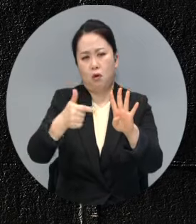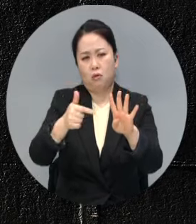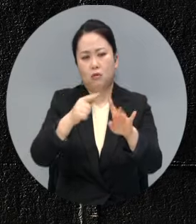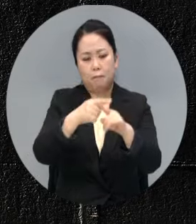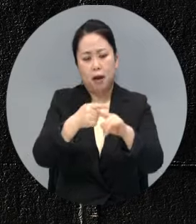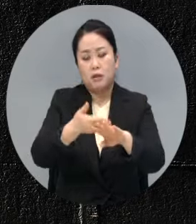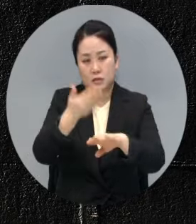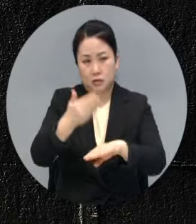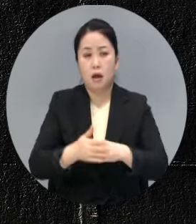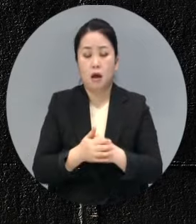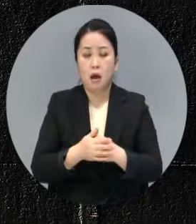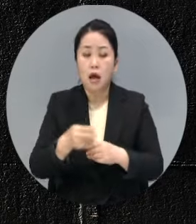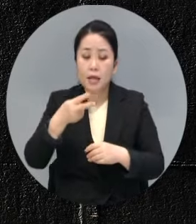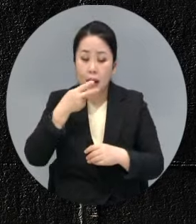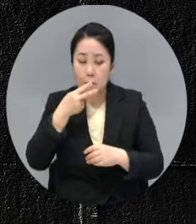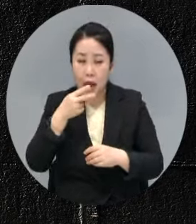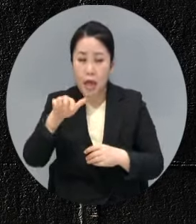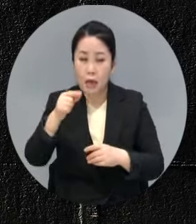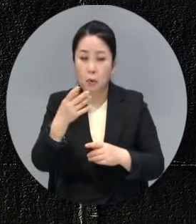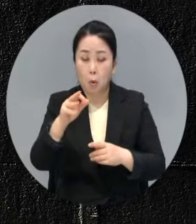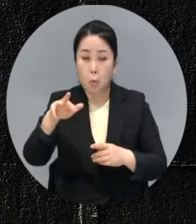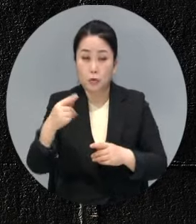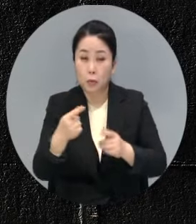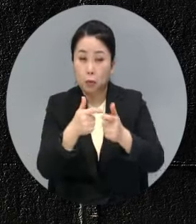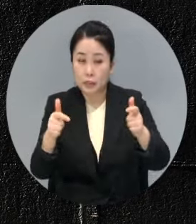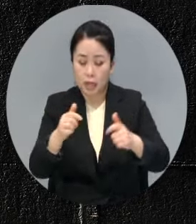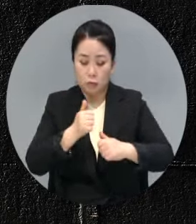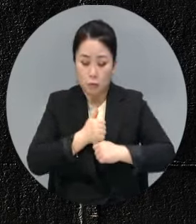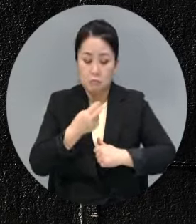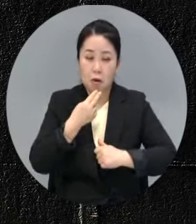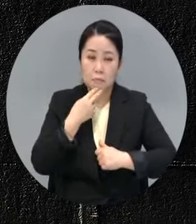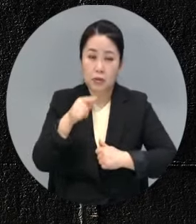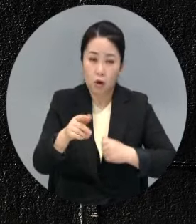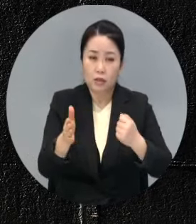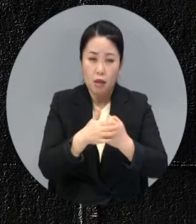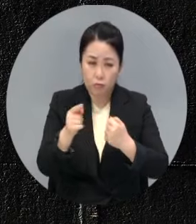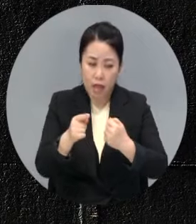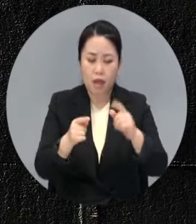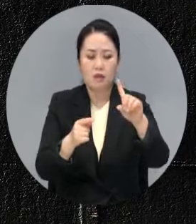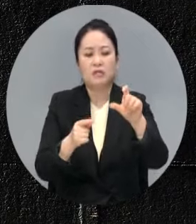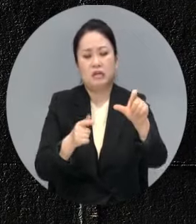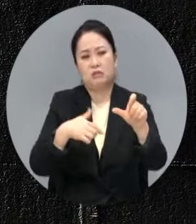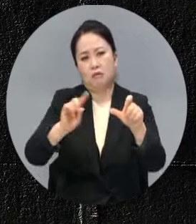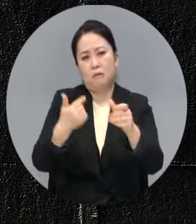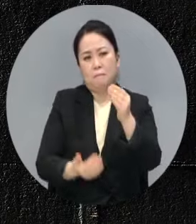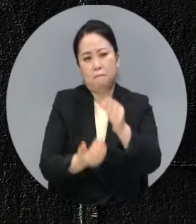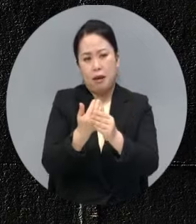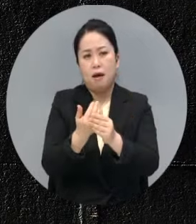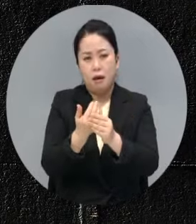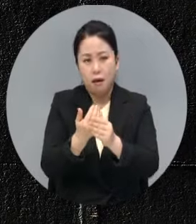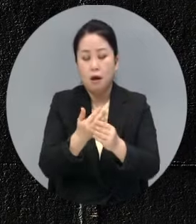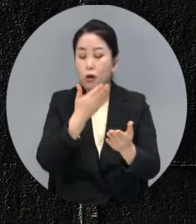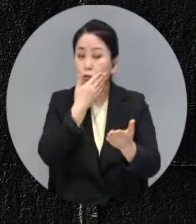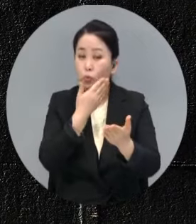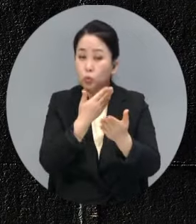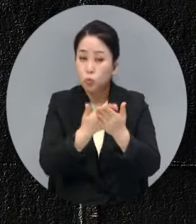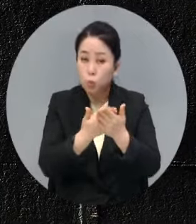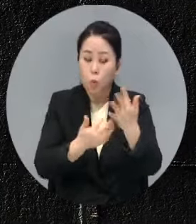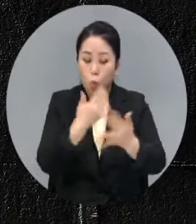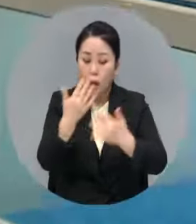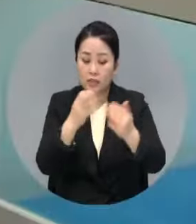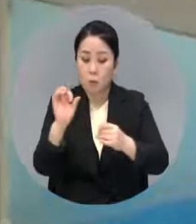차지했습니다. 담배꽁초 등 부주의로 인한 화재도 15건에 달했습니다. 주요 화재 요인에 대한 대비가